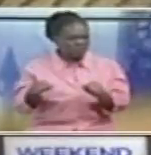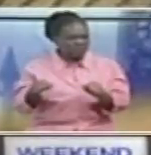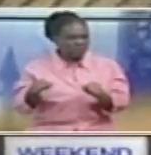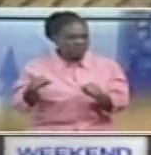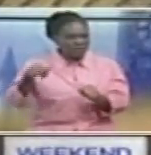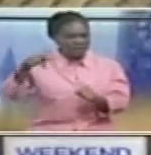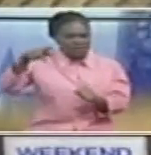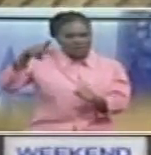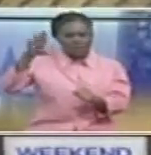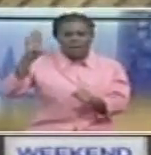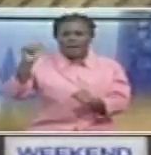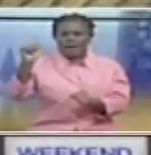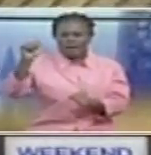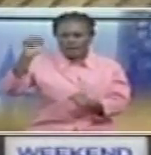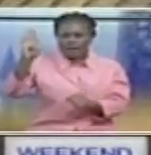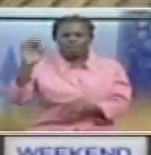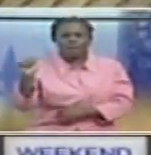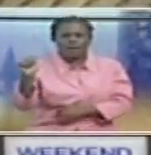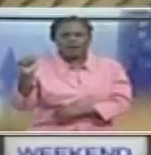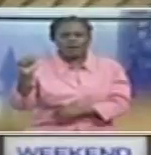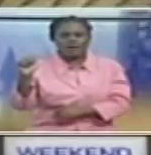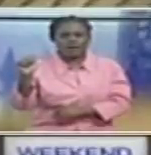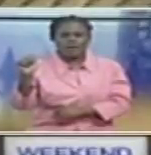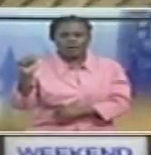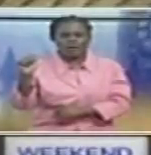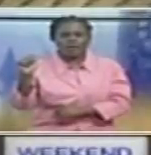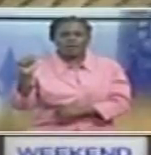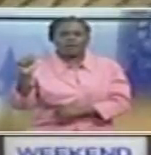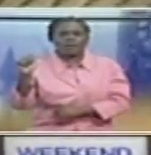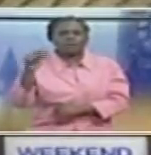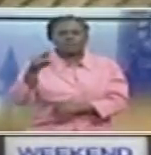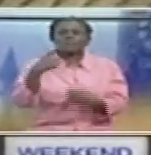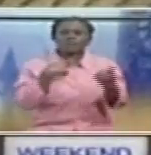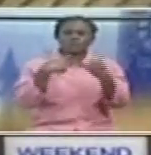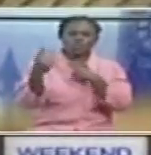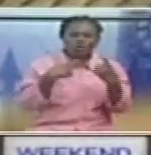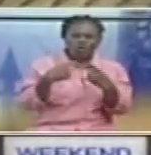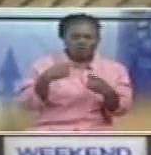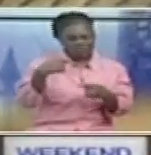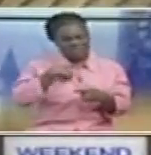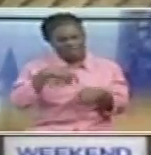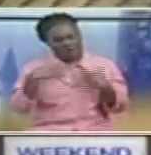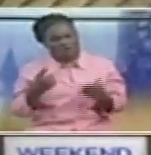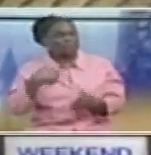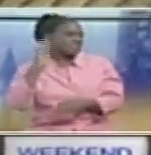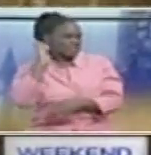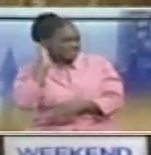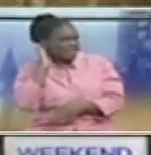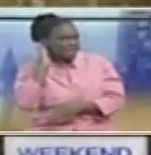kama baba yako. Nilisikia kitu kama hiyo. Sasa nijui alikuwa anauliza swali ama ni nini, lakini nisikia